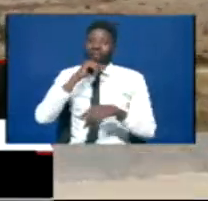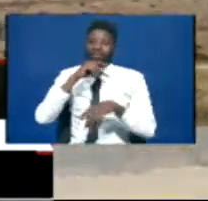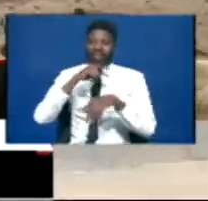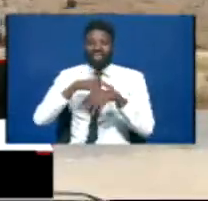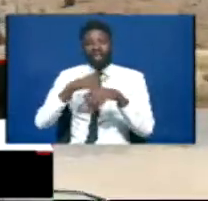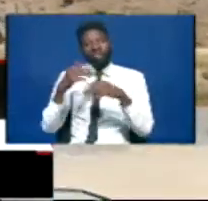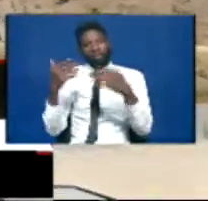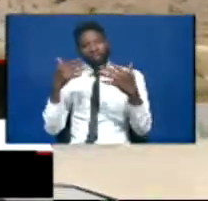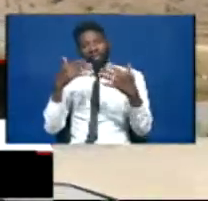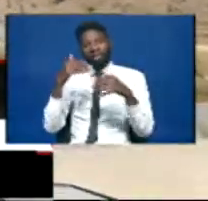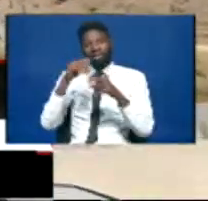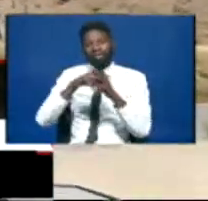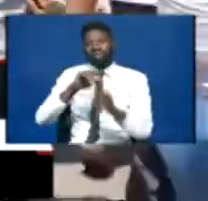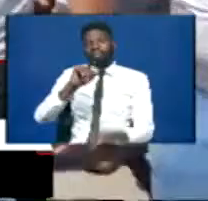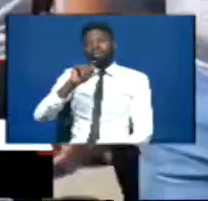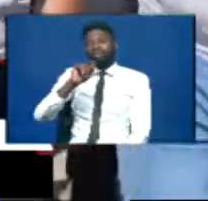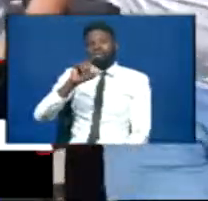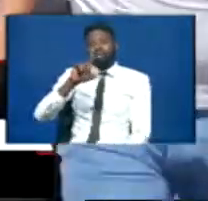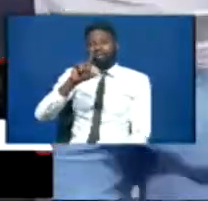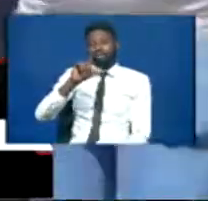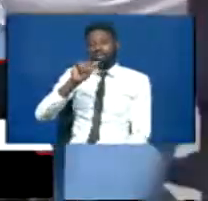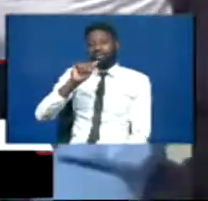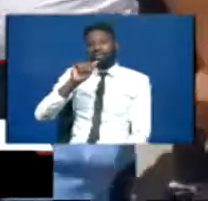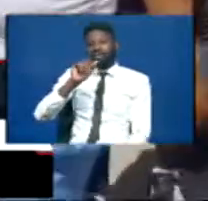Aviv mwishoni mwa mwezi Machi.